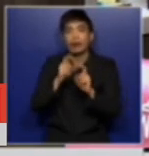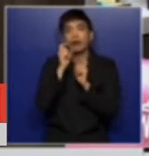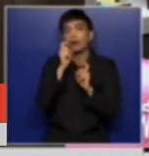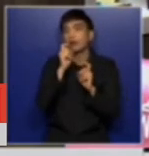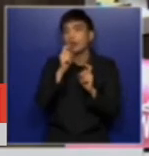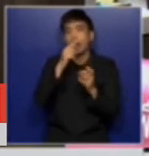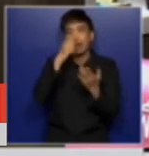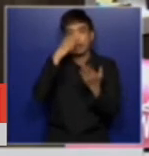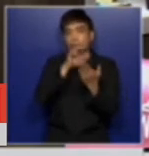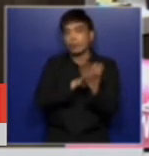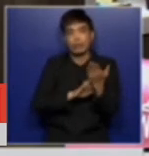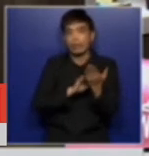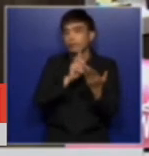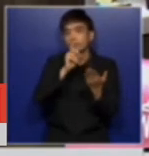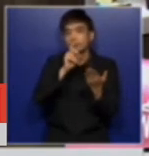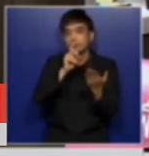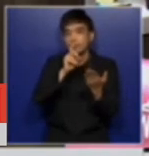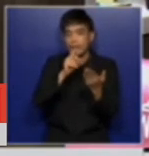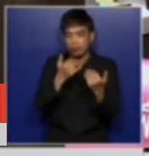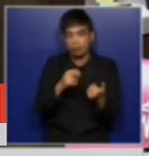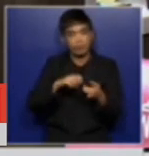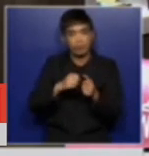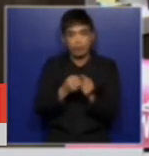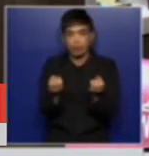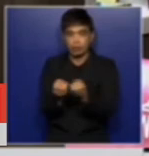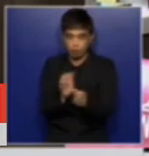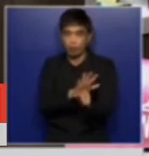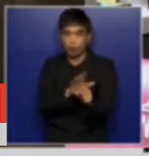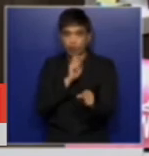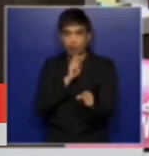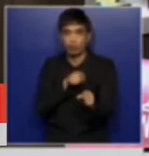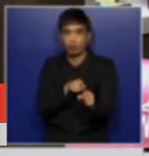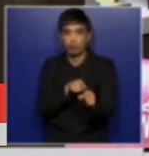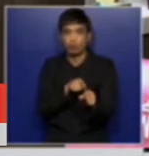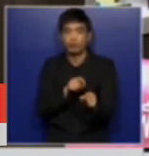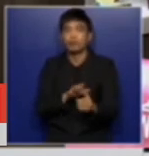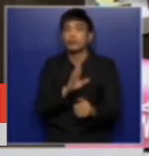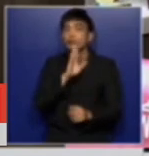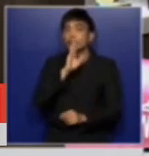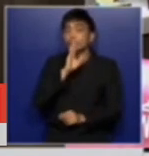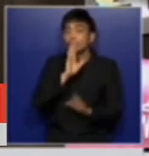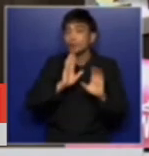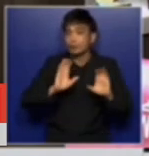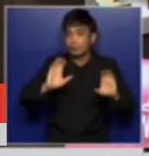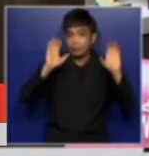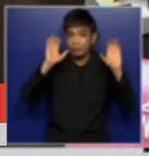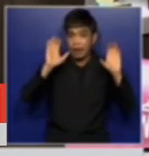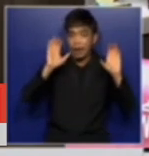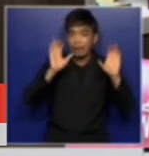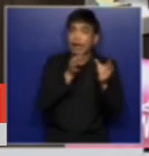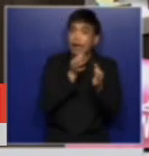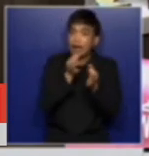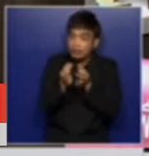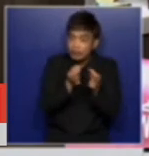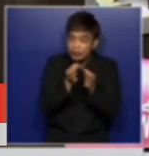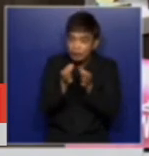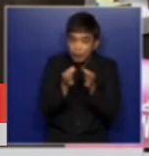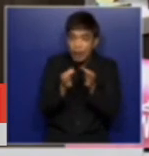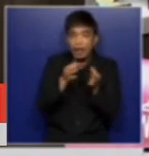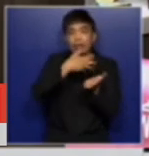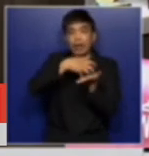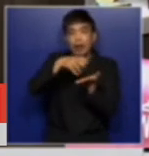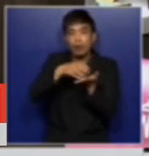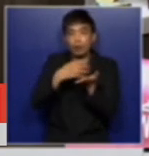ากในขณะที่มีวิกฤตเช่นนี้ก็ต้องเรียนว่าหากรัฐบาลไม่สามารถจะชี้แจงคำถามข้างต้นนี้